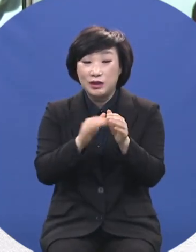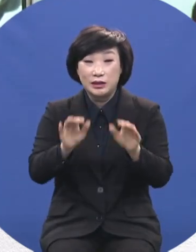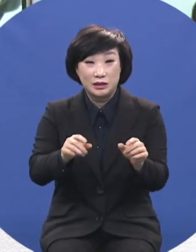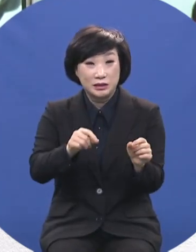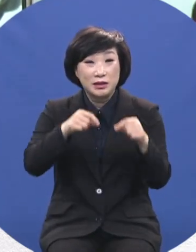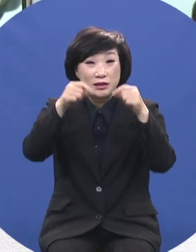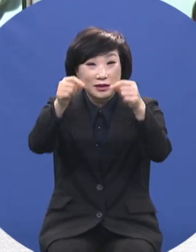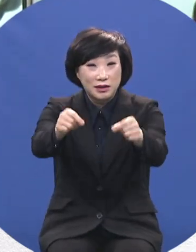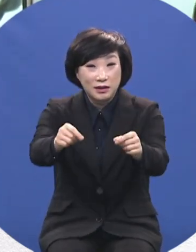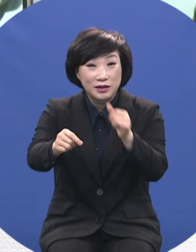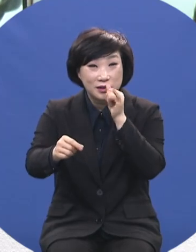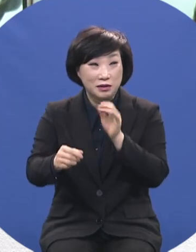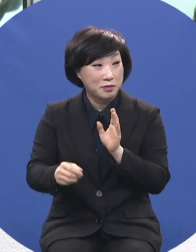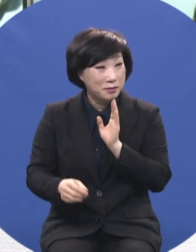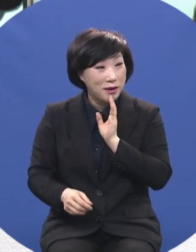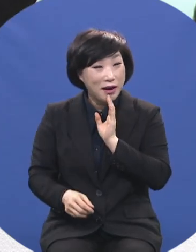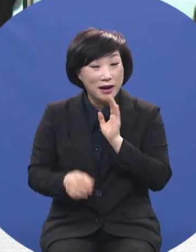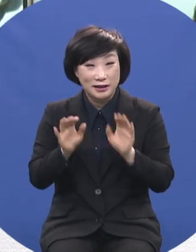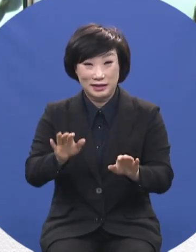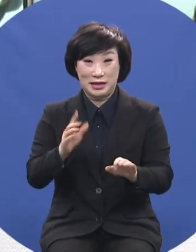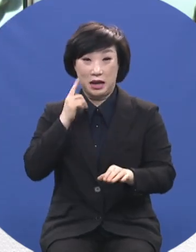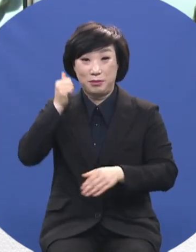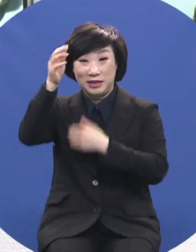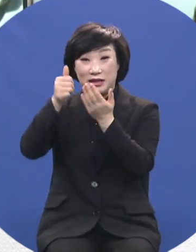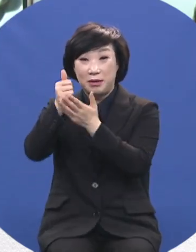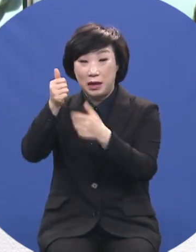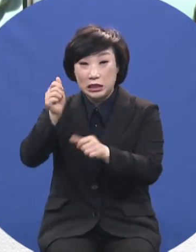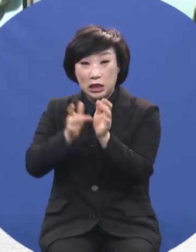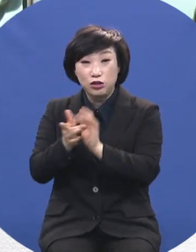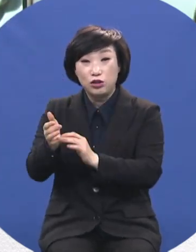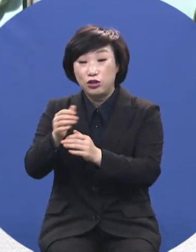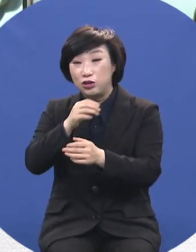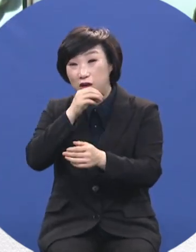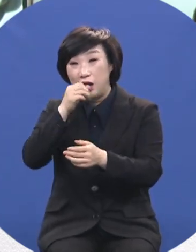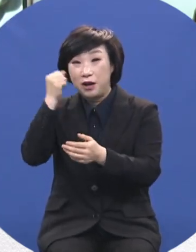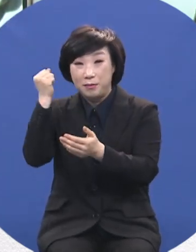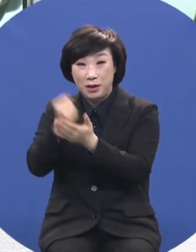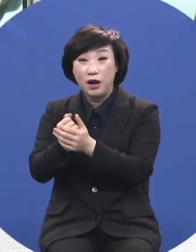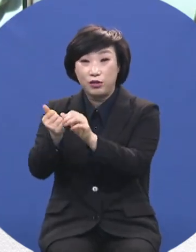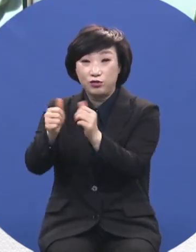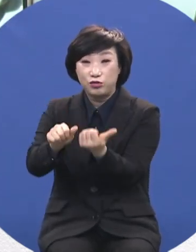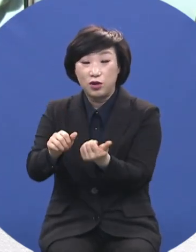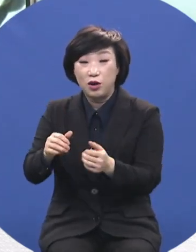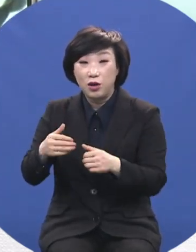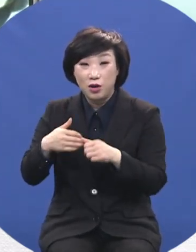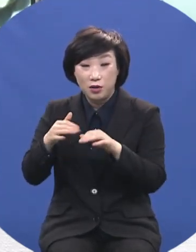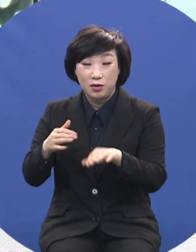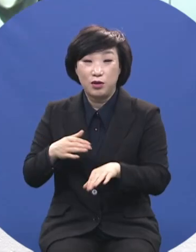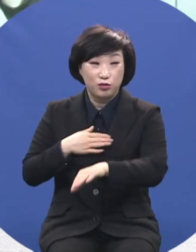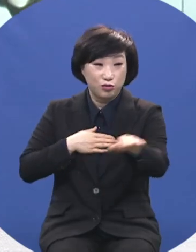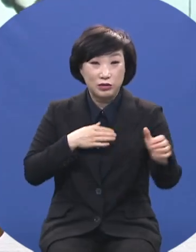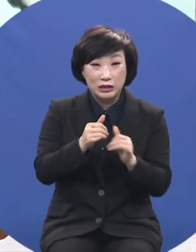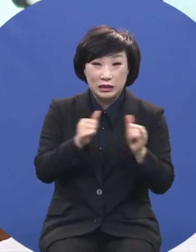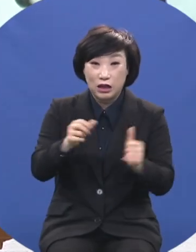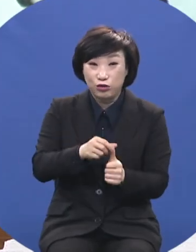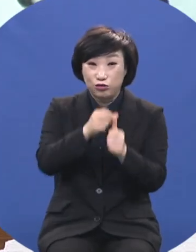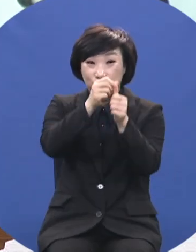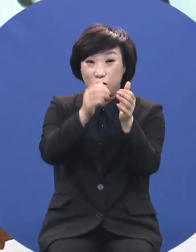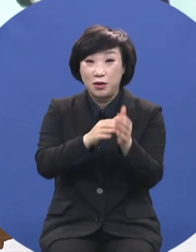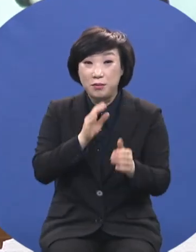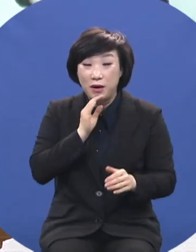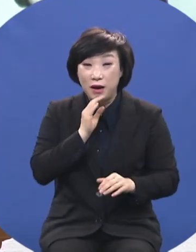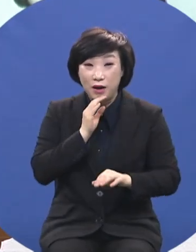연장선이요. 아버지는 아들을 죽여서 우리를 구원하고 구원하신 은혜 받은